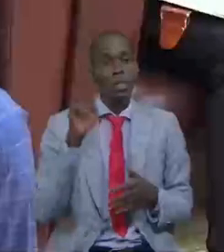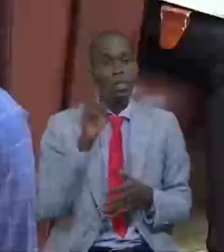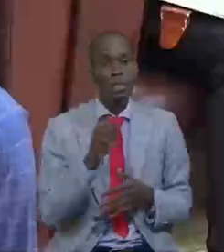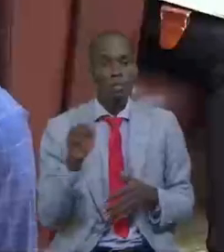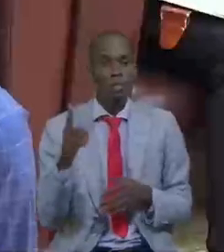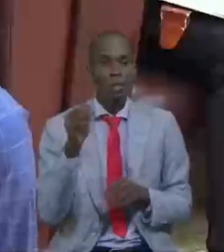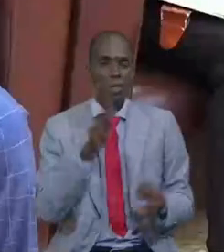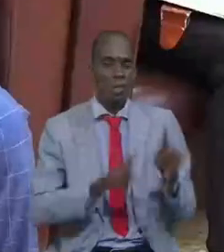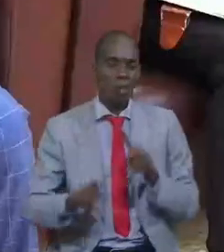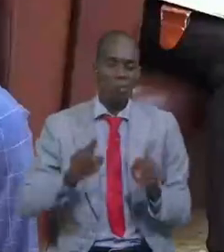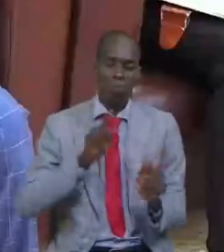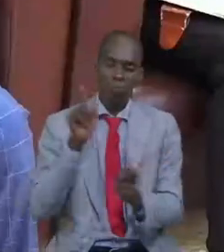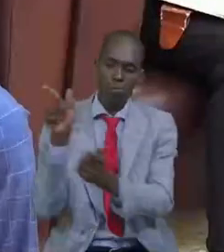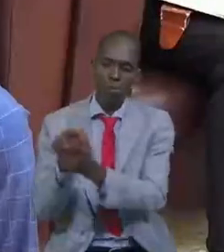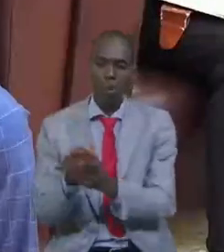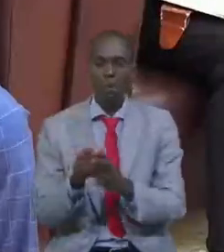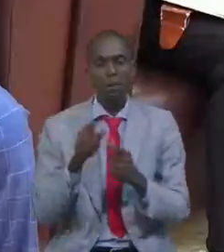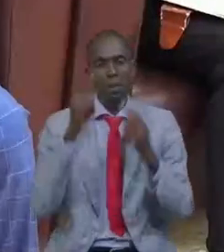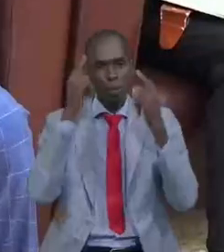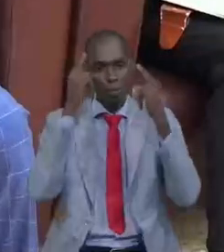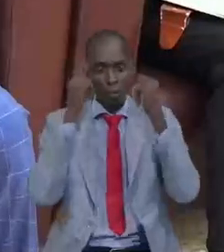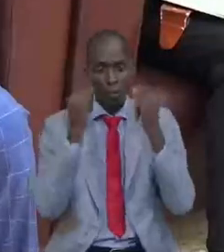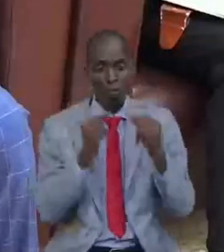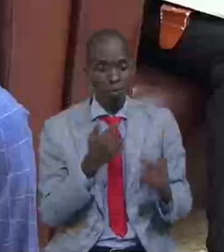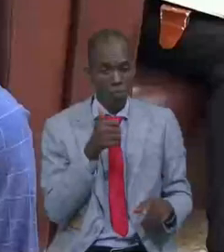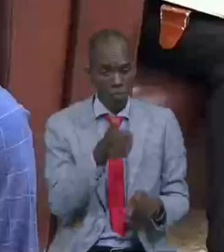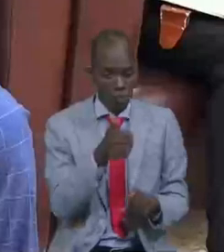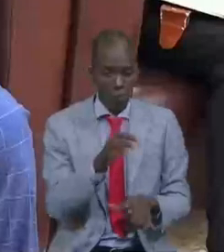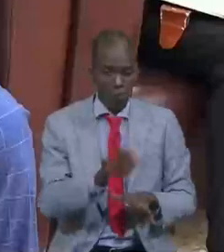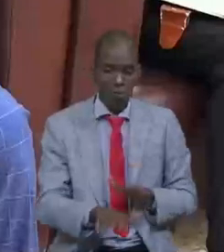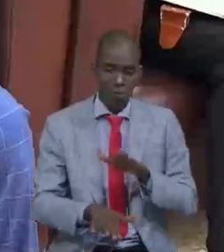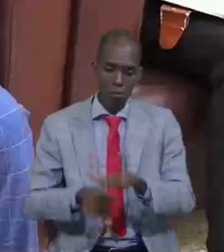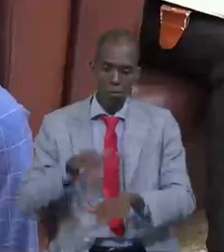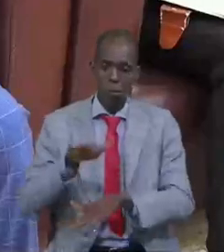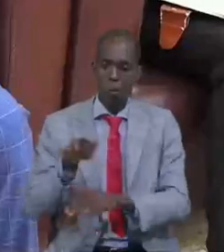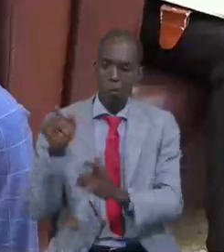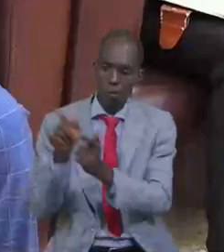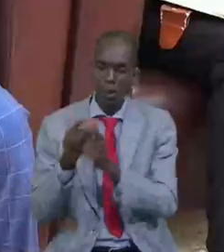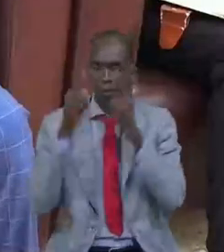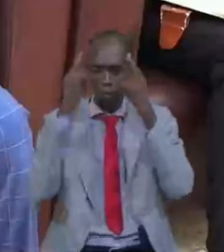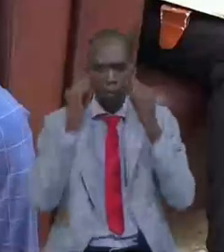peuple vint à Moïse. Ils ont utilisé leurs pieds et ils sont venus. Ils n'ont pas dit, d'accord.